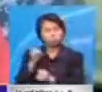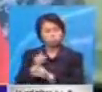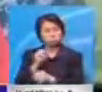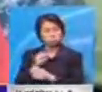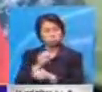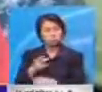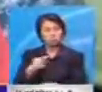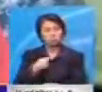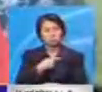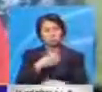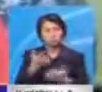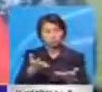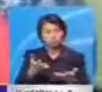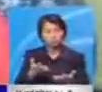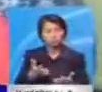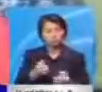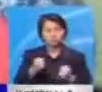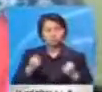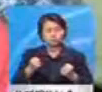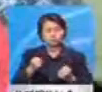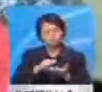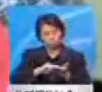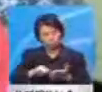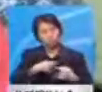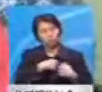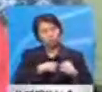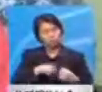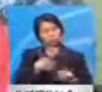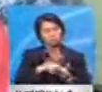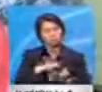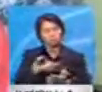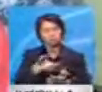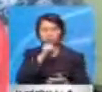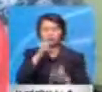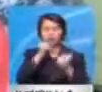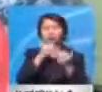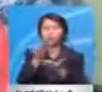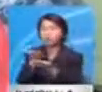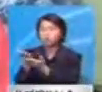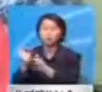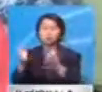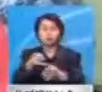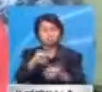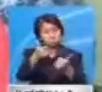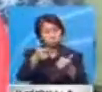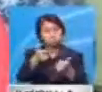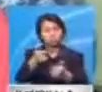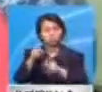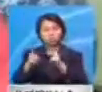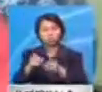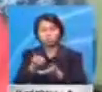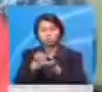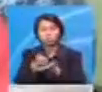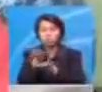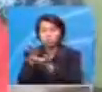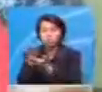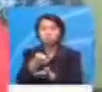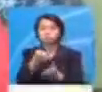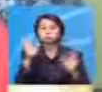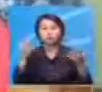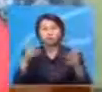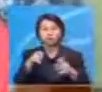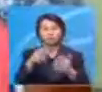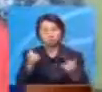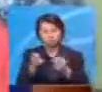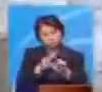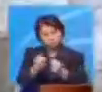ketabahan dia ada kemuliaan hati dia ada makna dia tak mengharapkan orang bagi bantu macam sedekah bagi dia dia mahu